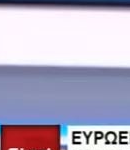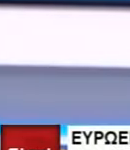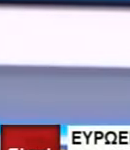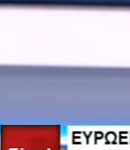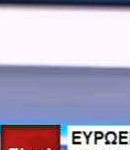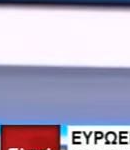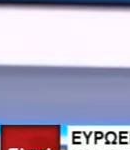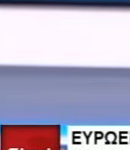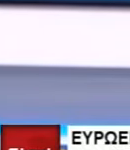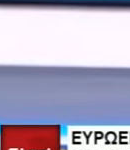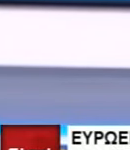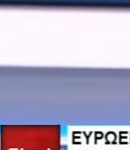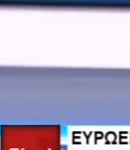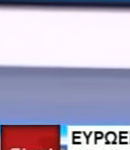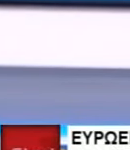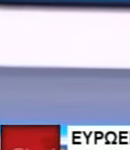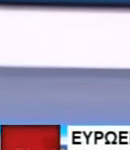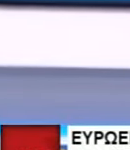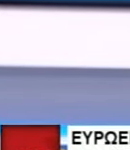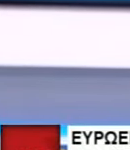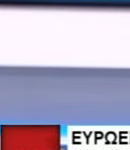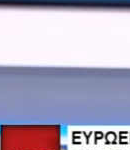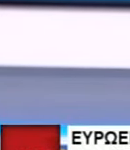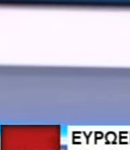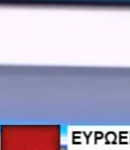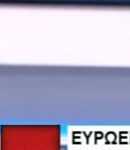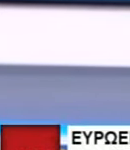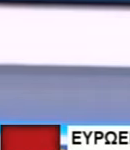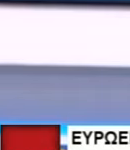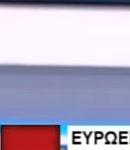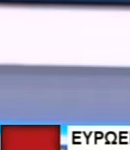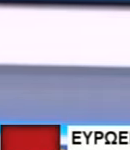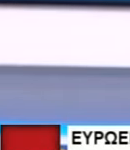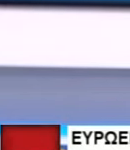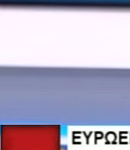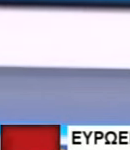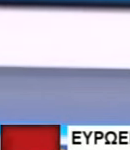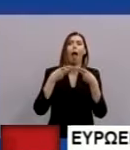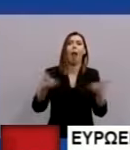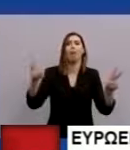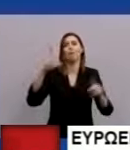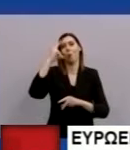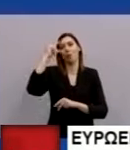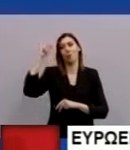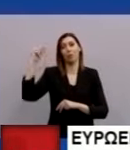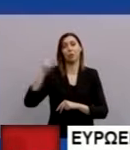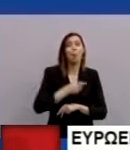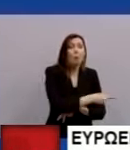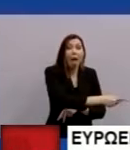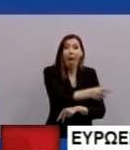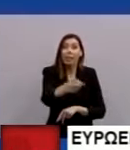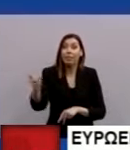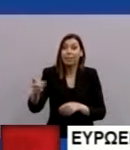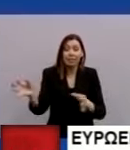αντιμέτωποι με μεμονωμένα περιστατικά στους ναούς. Να σημειωθεί πως αύριο ο Πρωθυπουργός με τον Αρχιεπίσκοπο θα επισκεφθούν δομές της Αρχιεπισκοπής